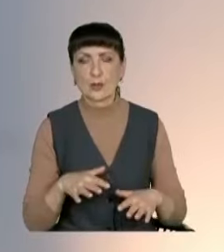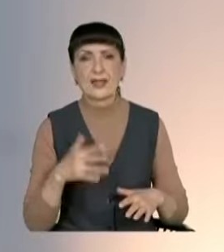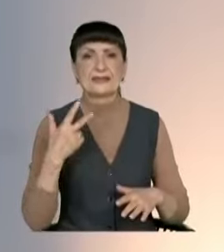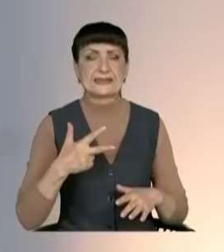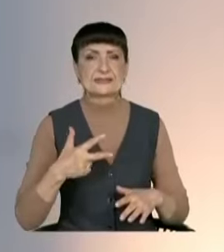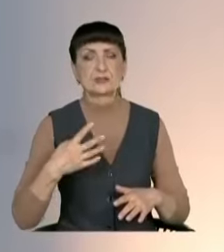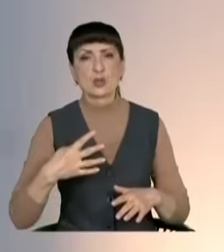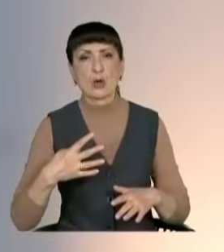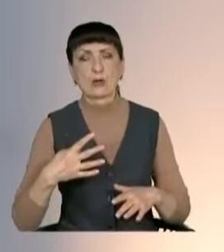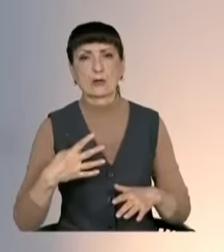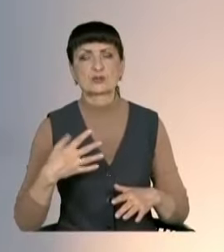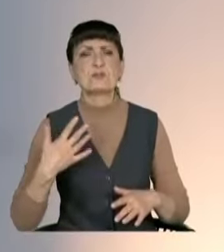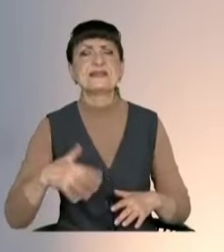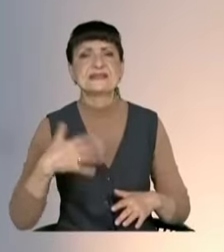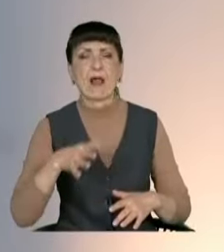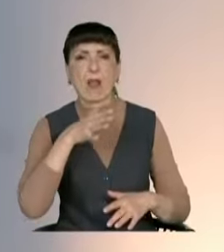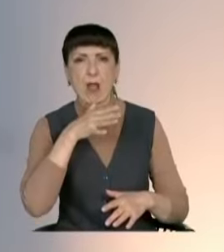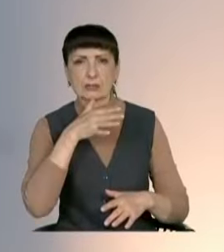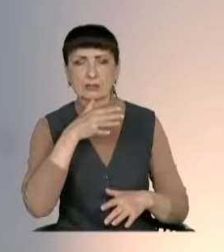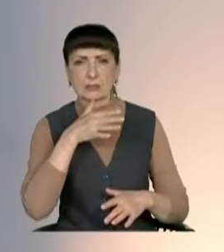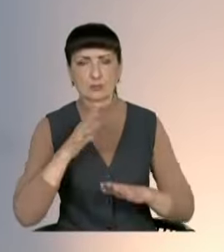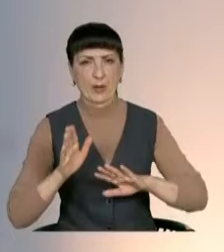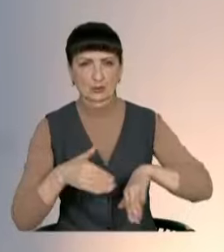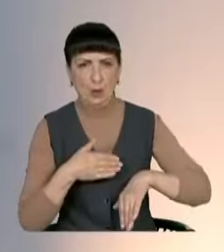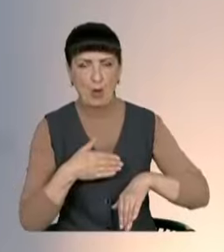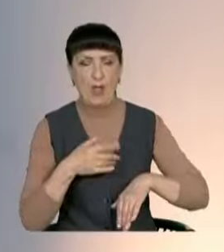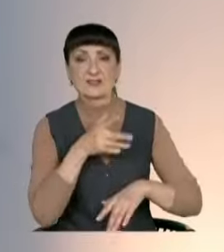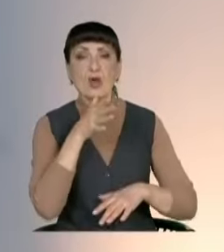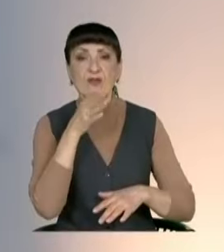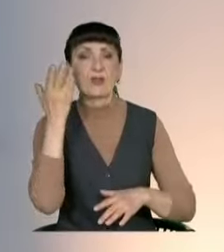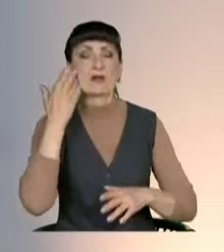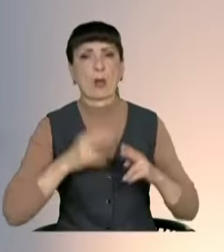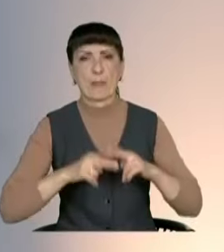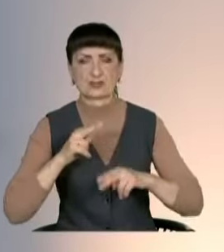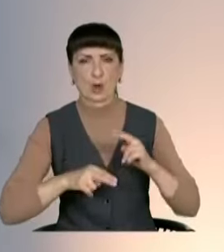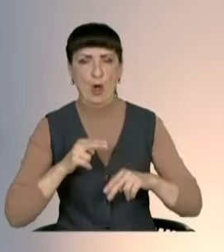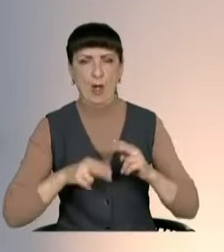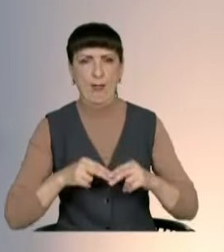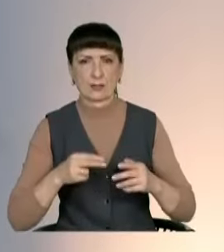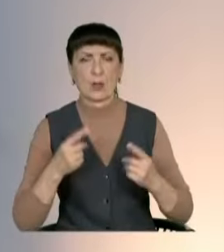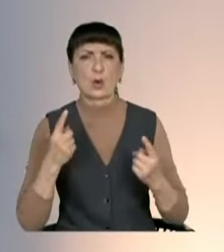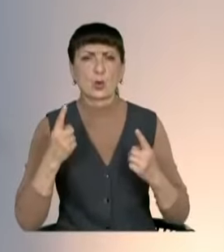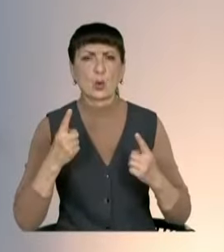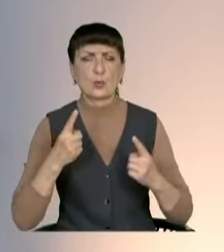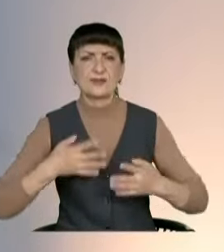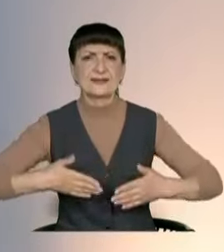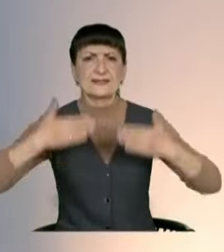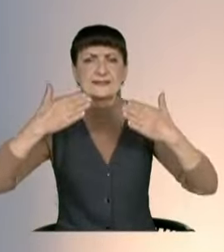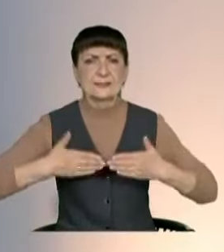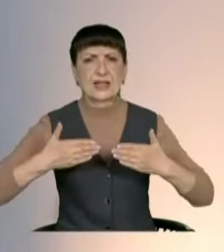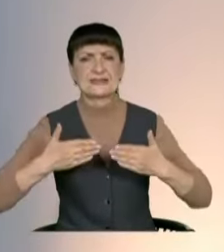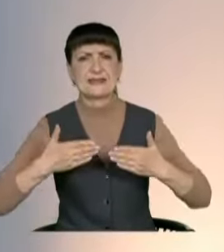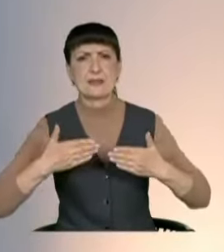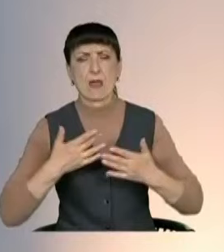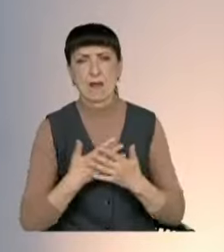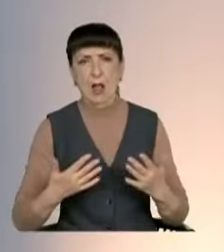30-40, местами 50 лет, значит, прошло с того времени, когда построены эти сооружения. Крупные гидроузлы, плотины